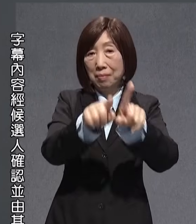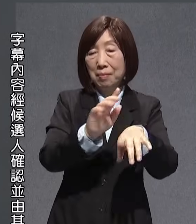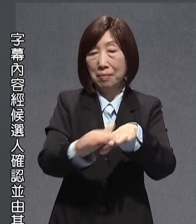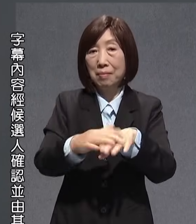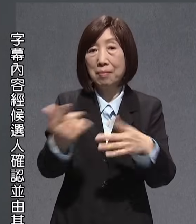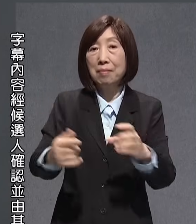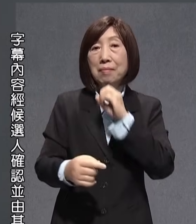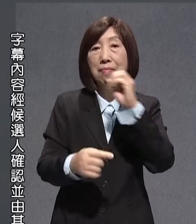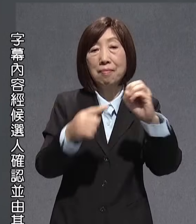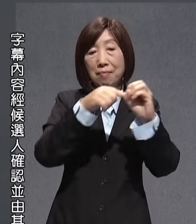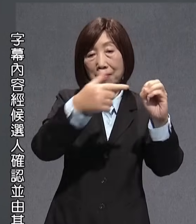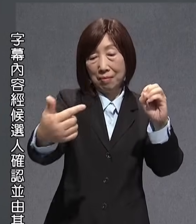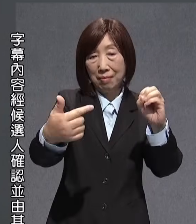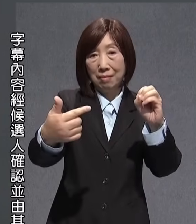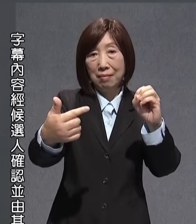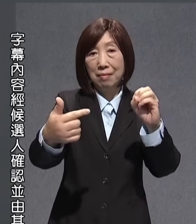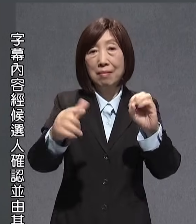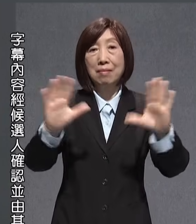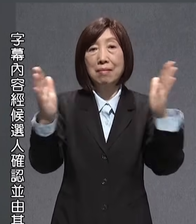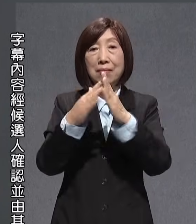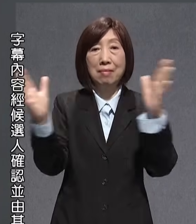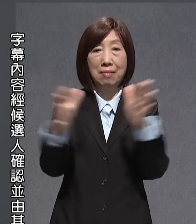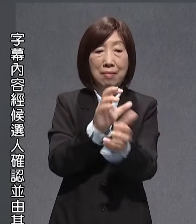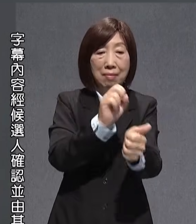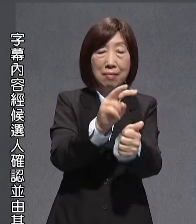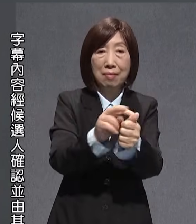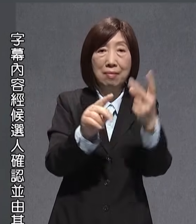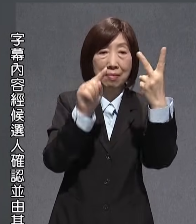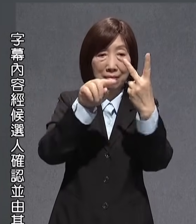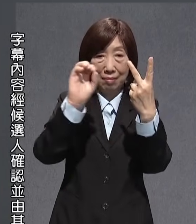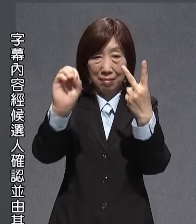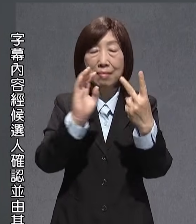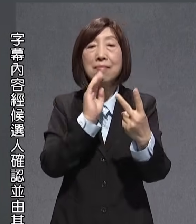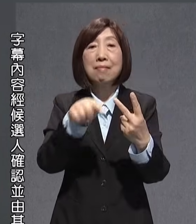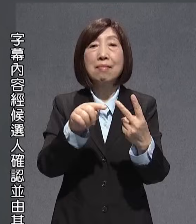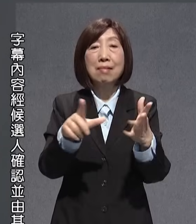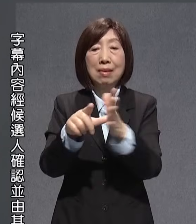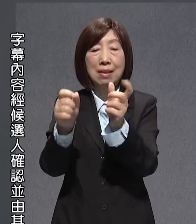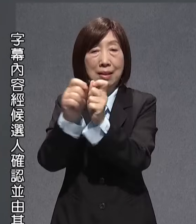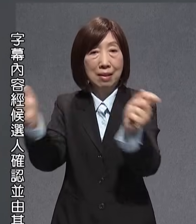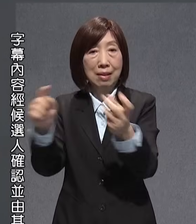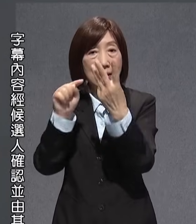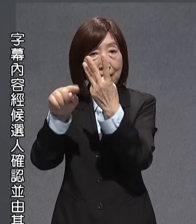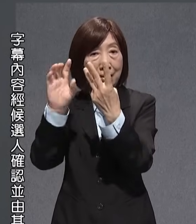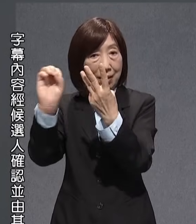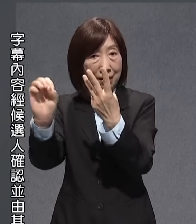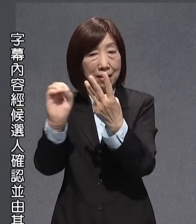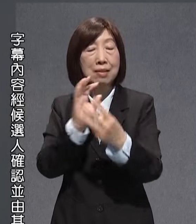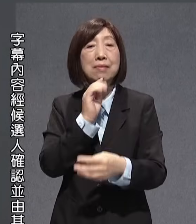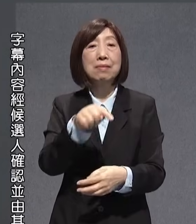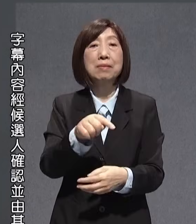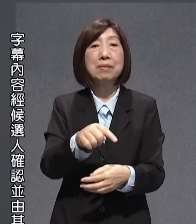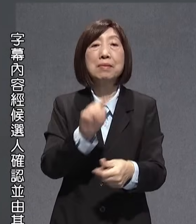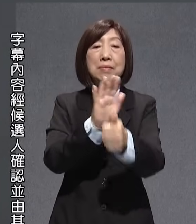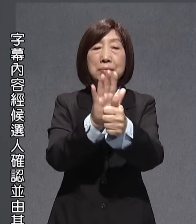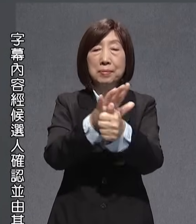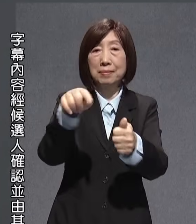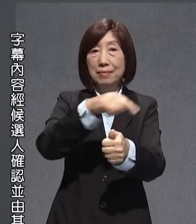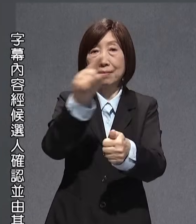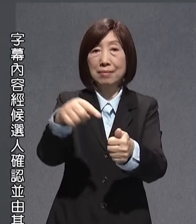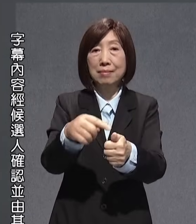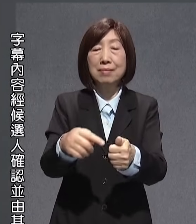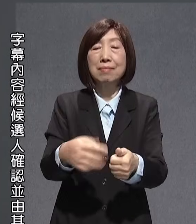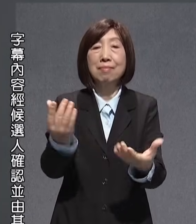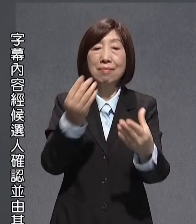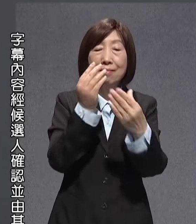动0到6岁国家一起养2.0以及长照3.0，来减轻三